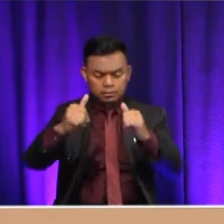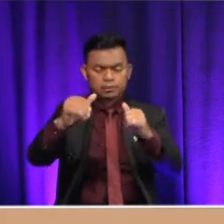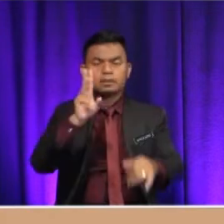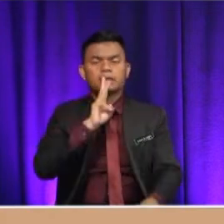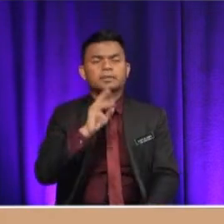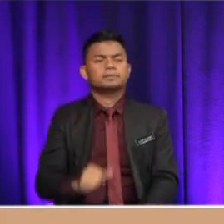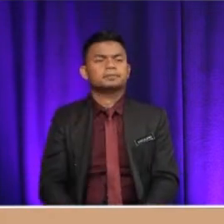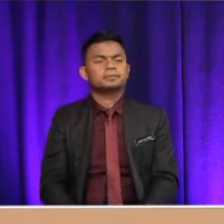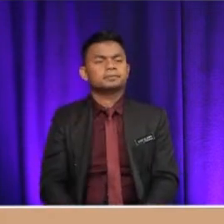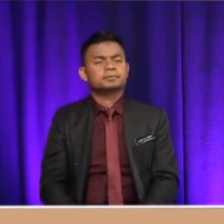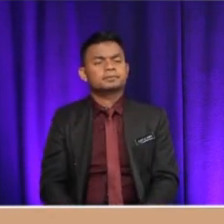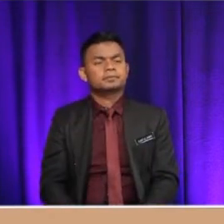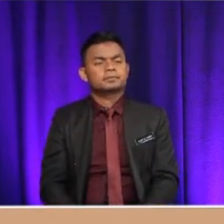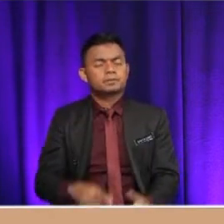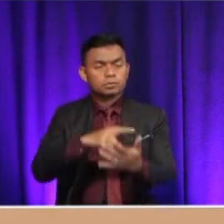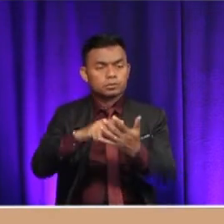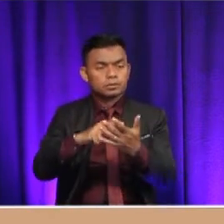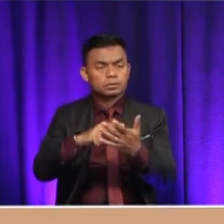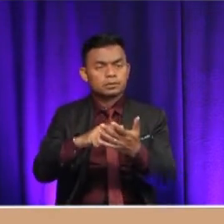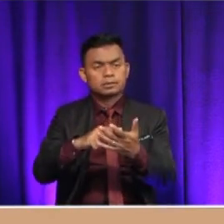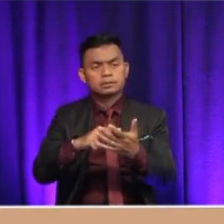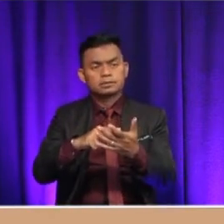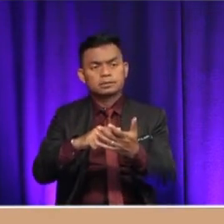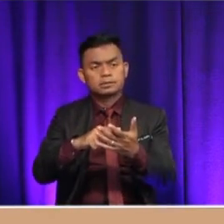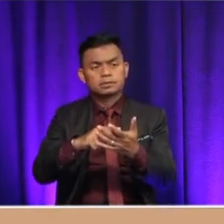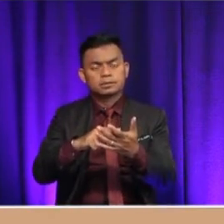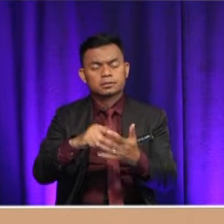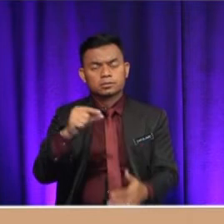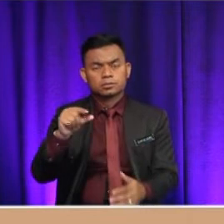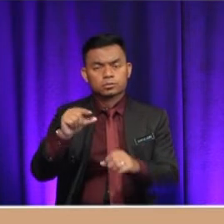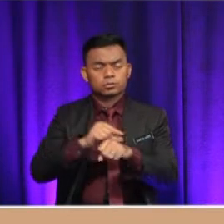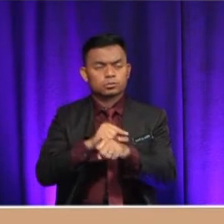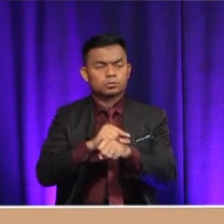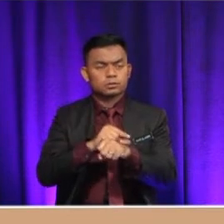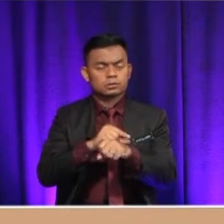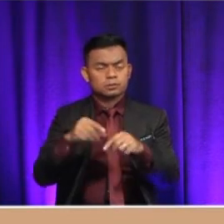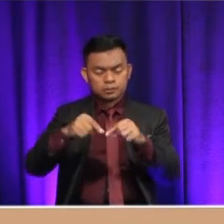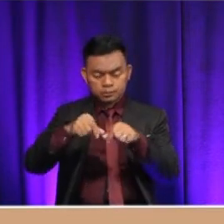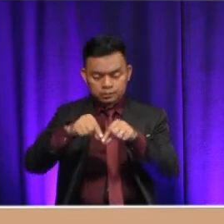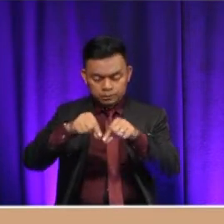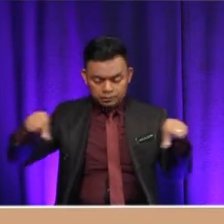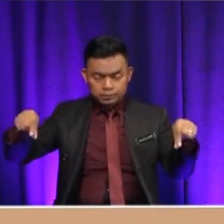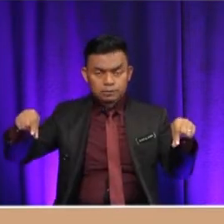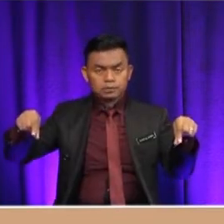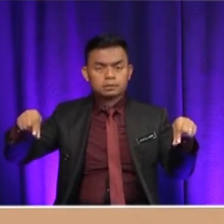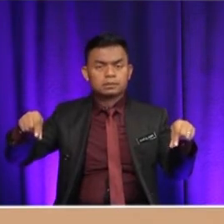ni menggunakan garisan tunggal tanpa menggunakan dimensi. Nampak garisan dia lurus saja. Tipis